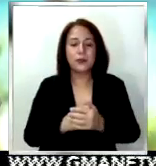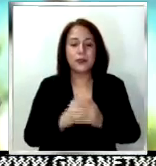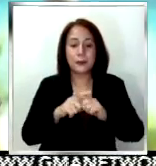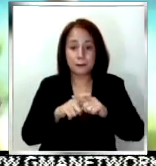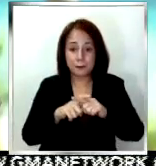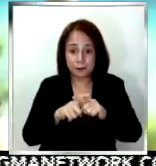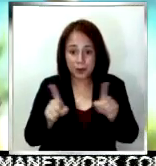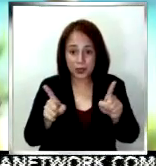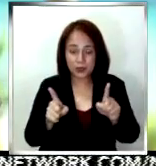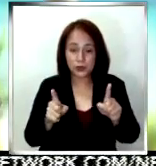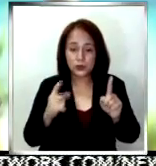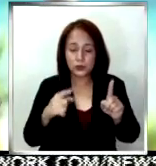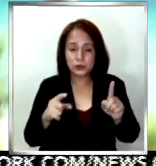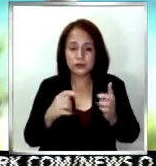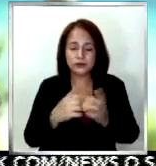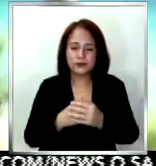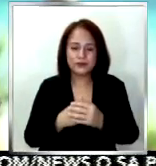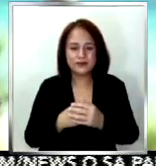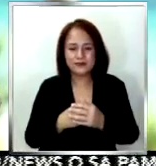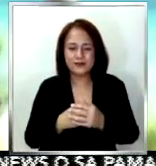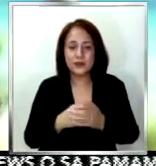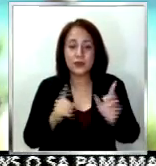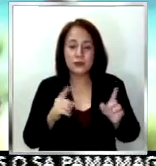no? Yung feeling na